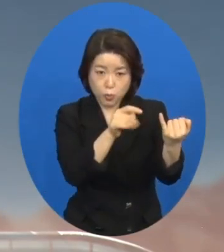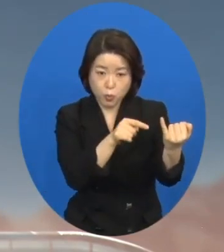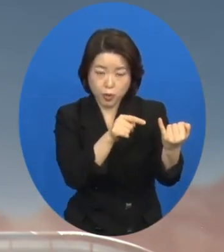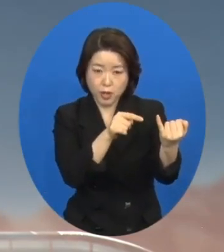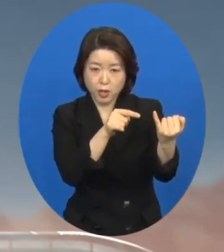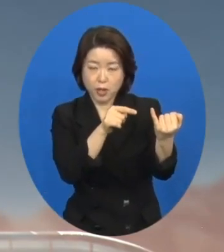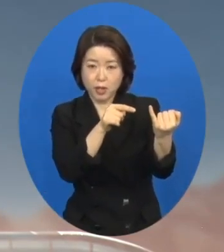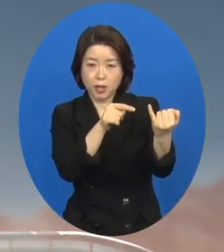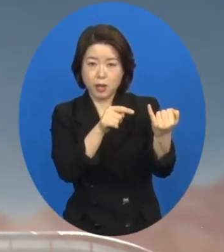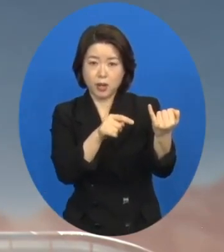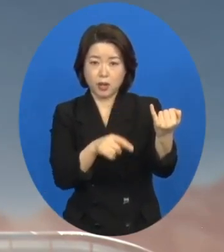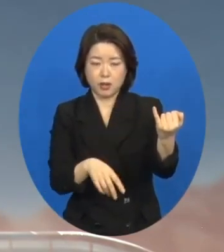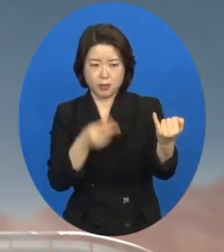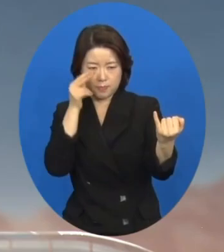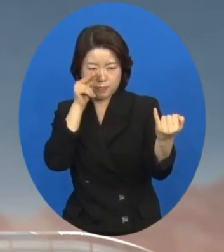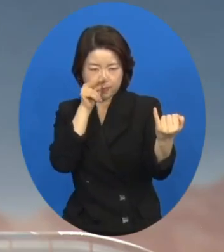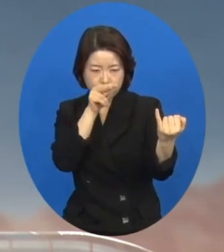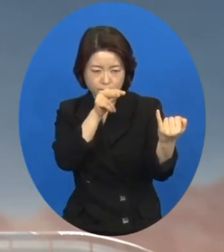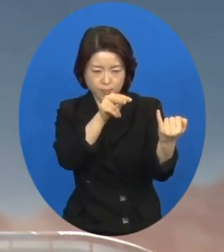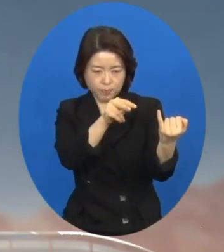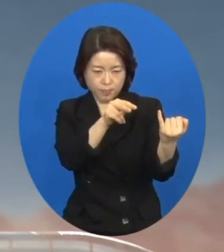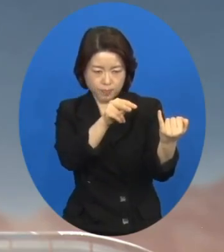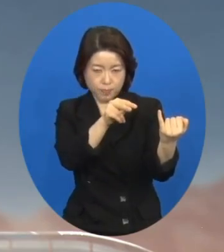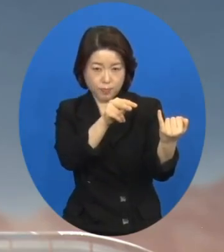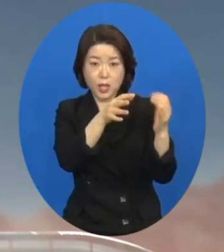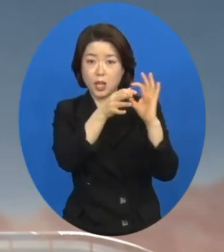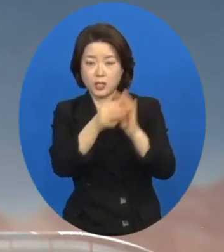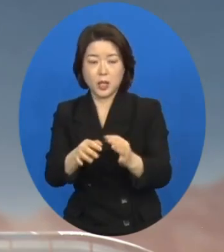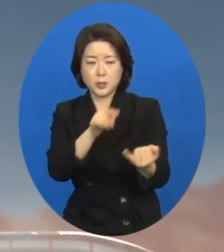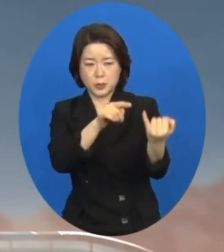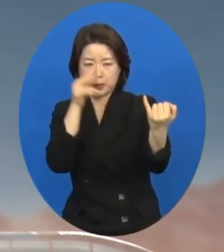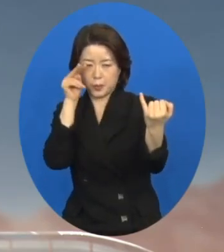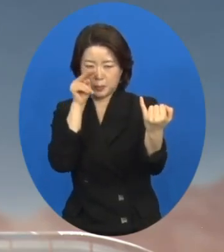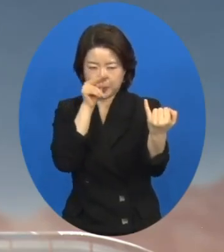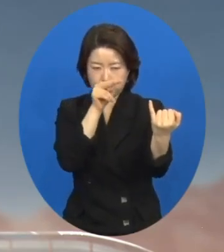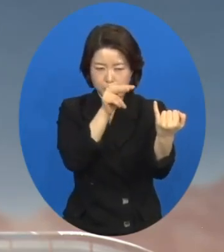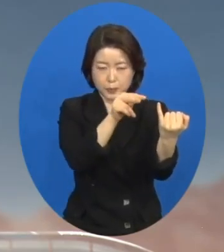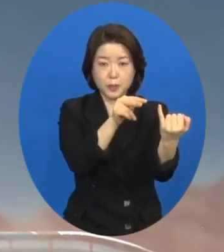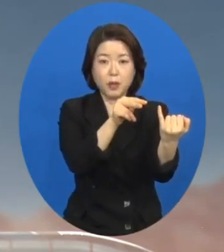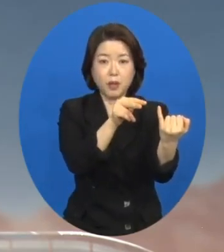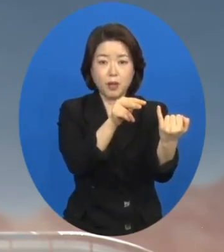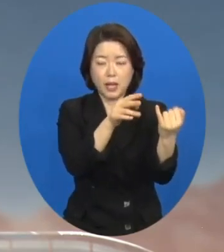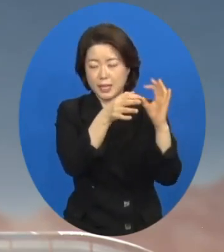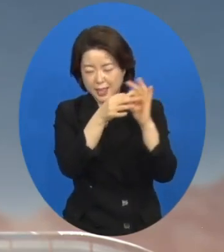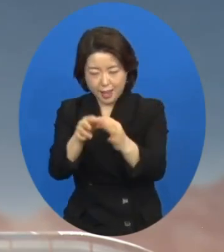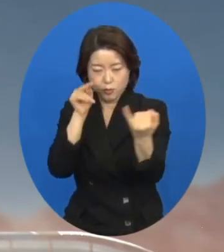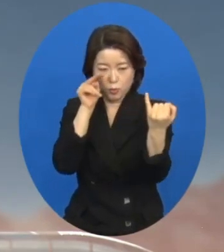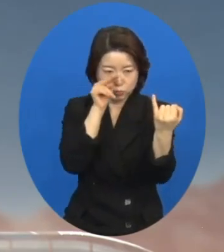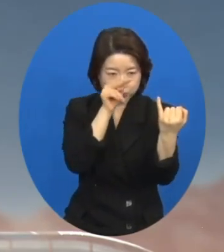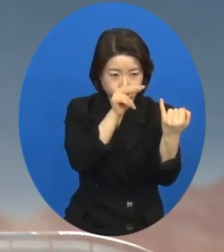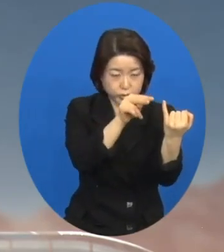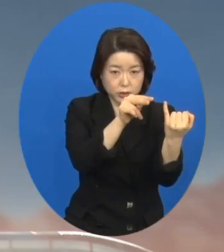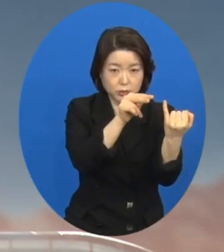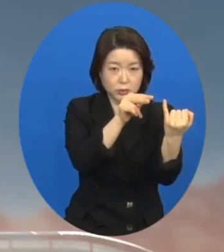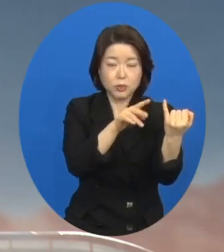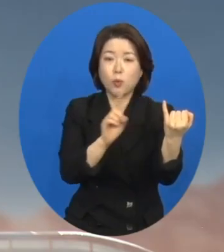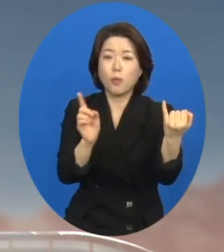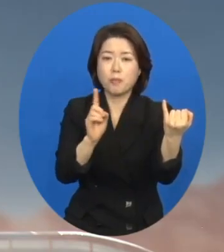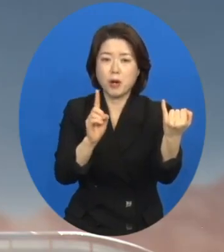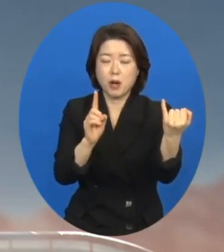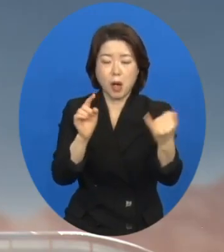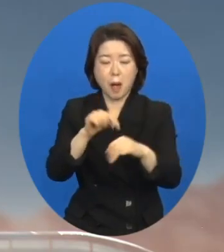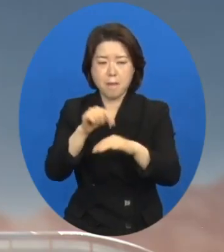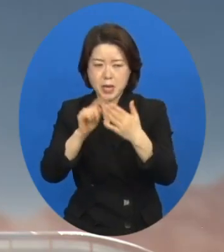게 아니죠. 응시하는 거죠. Gaze at, 누군가를 보는 것이죠. 계속 보는 거예요. 그러면서 뭐 한다고요?